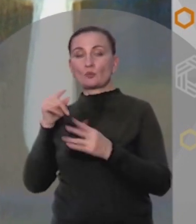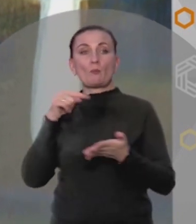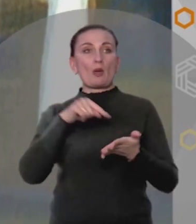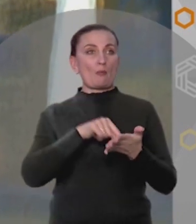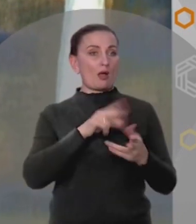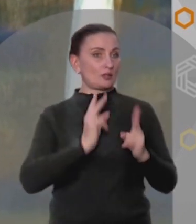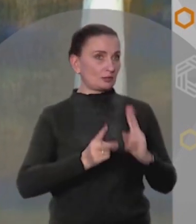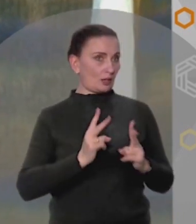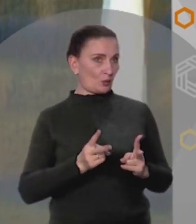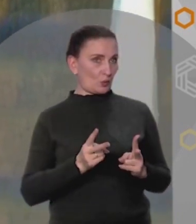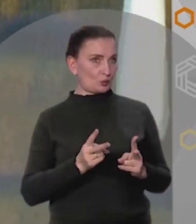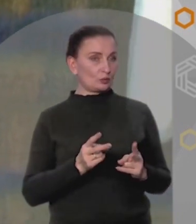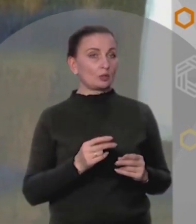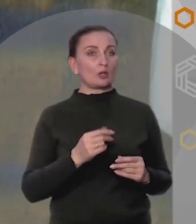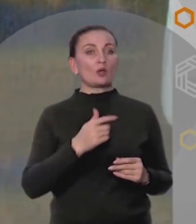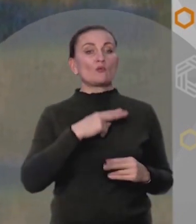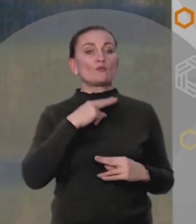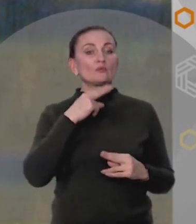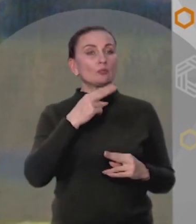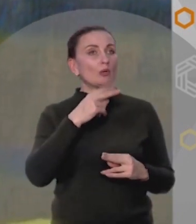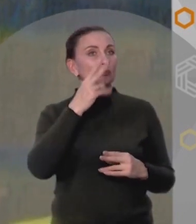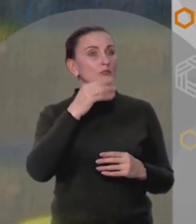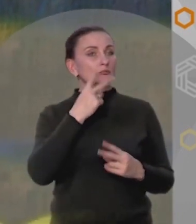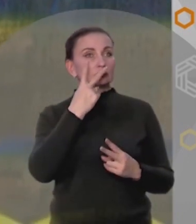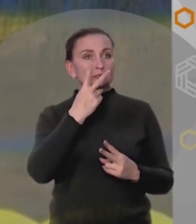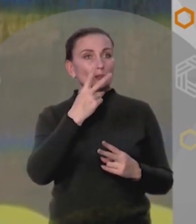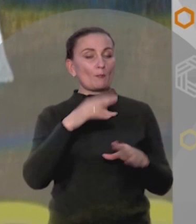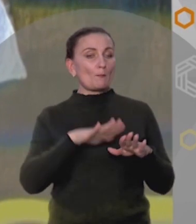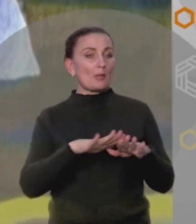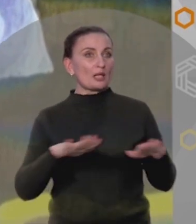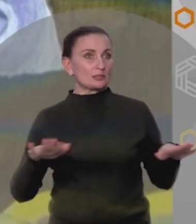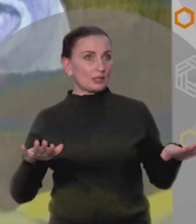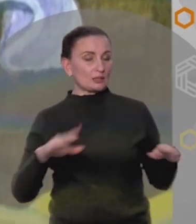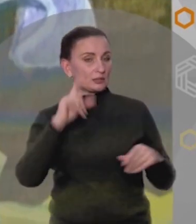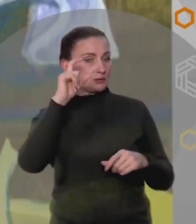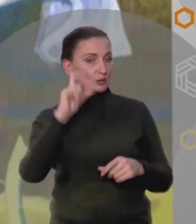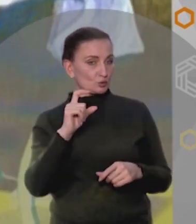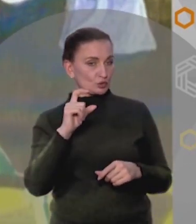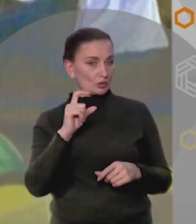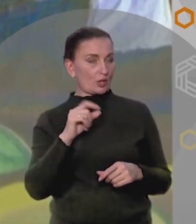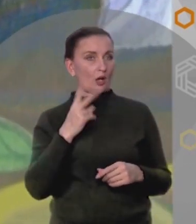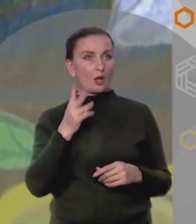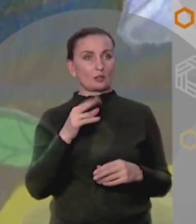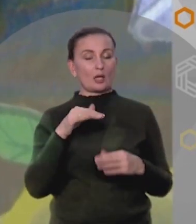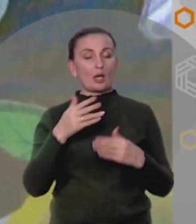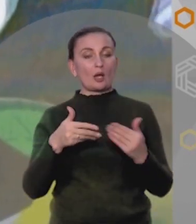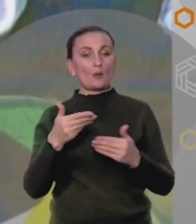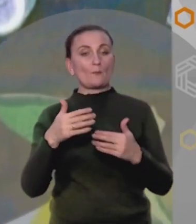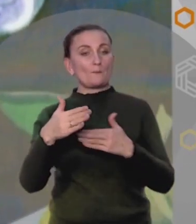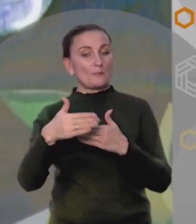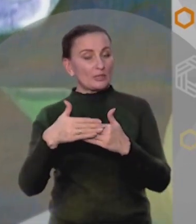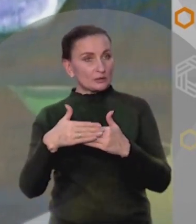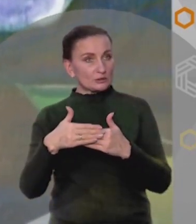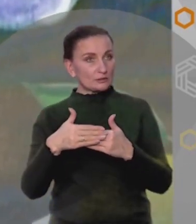огляделась и поняла, что попала на кухню. Ее внимание привлекло белое полотенце, висящее на крючке.